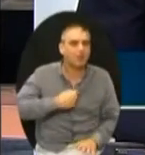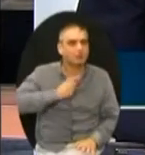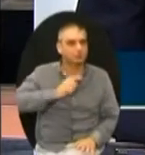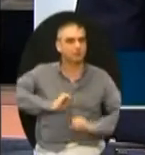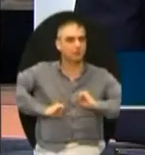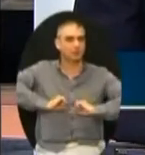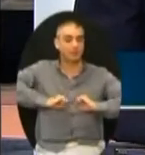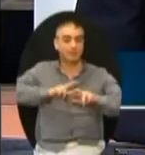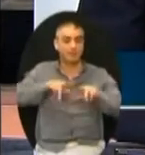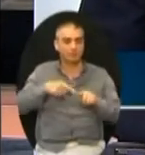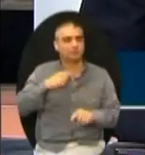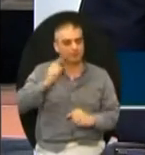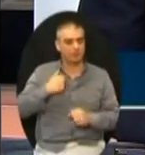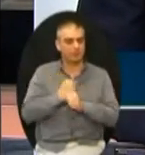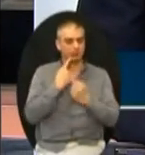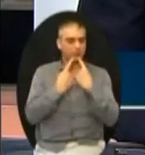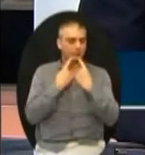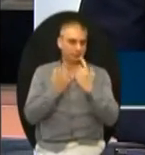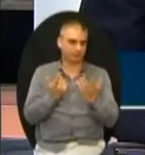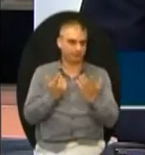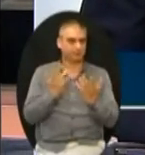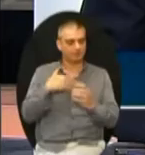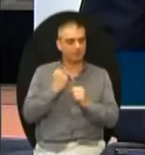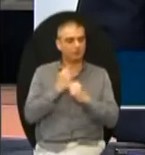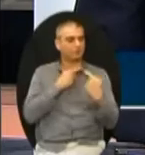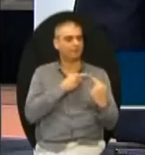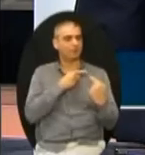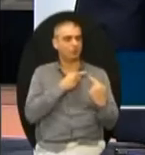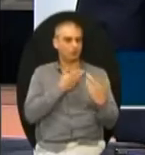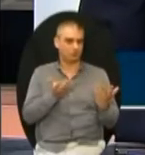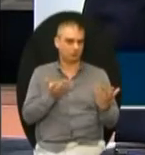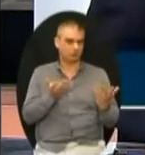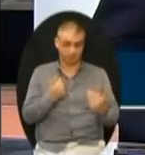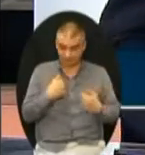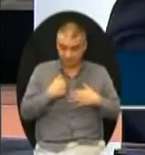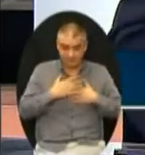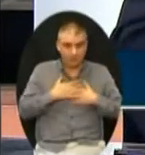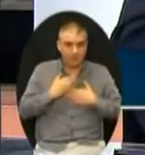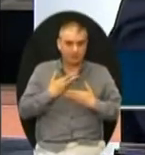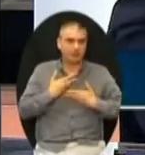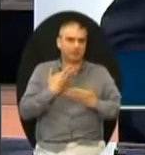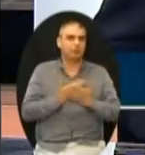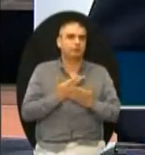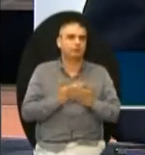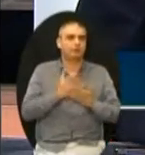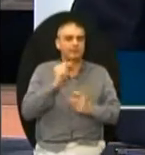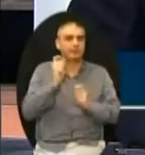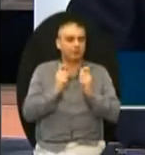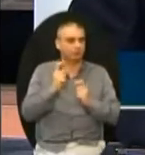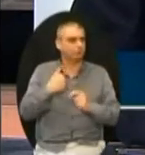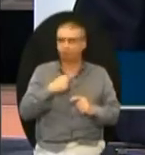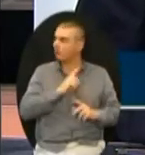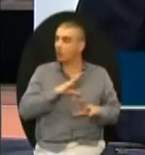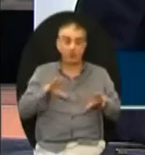צריכים להתנהל. במציאות הזאת אנחנו צריכים לנהל דיון וצריכים לנהל ויכוח. אבל אני מקבל את העובדה שגם אנשים